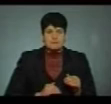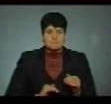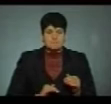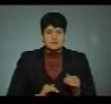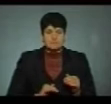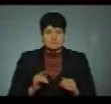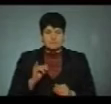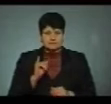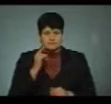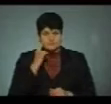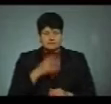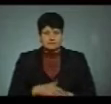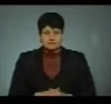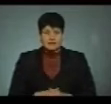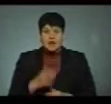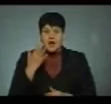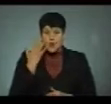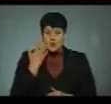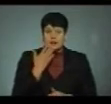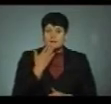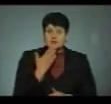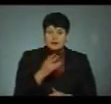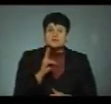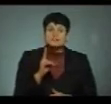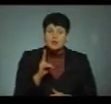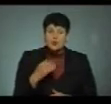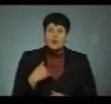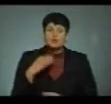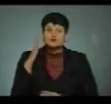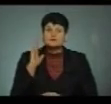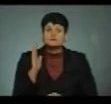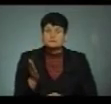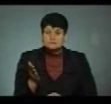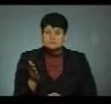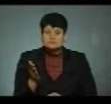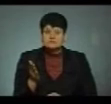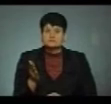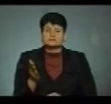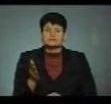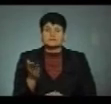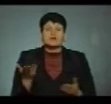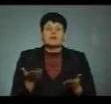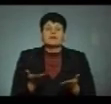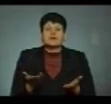бізнесу незадовільно. Але коли питаємо, за кого проголосуєте і яка